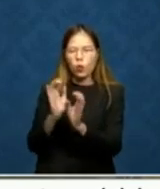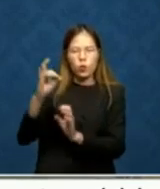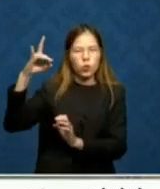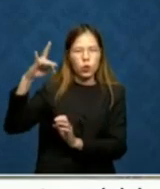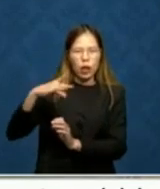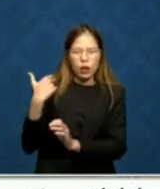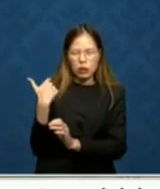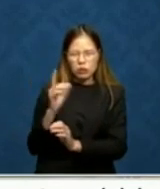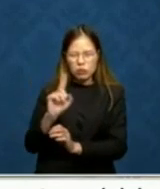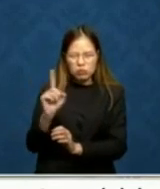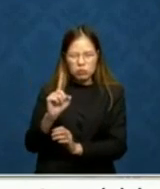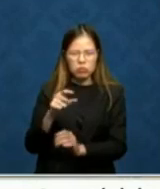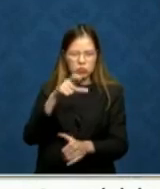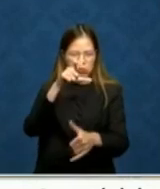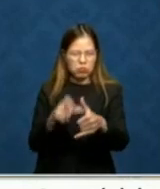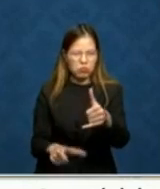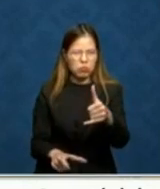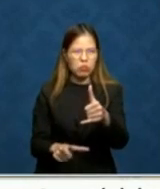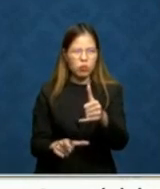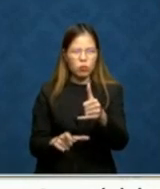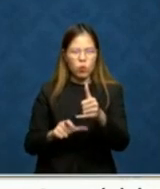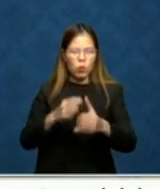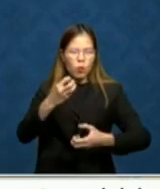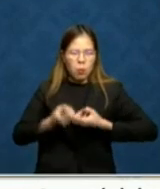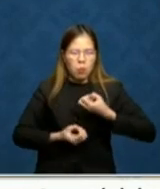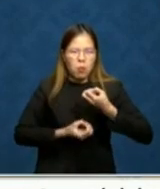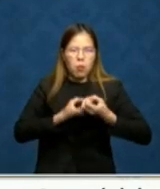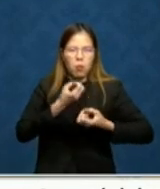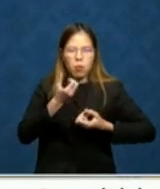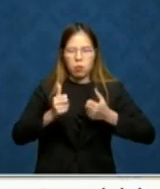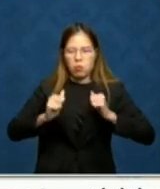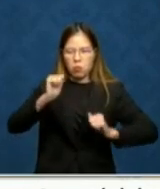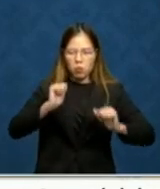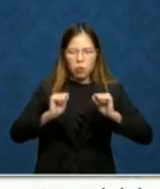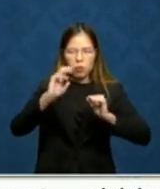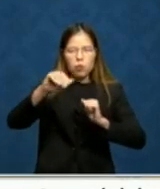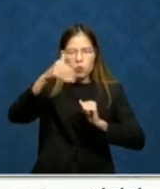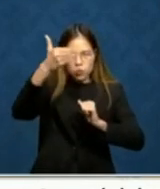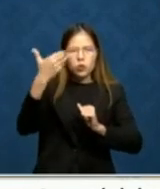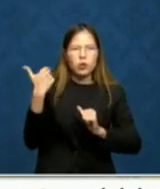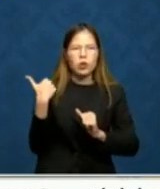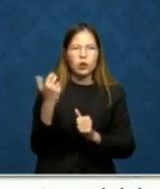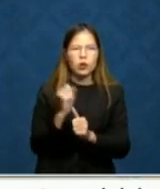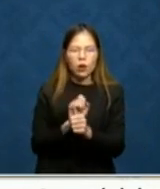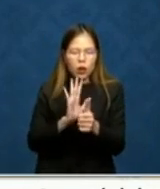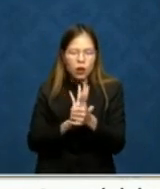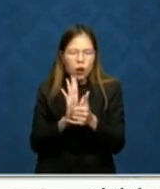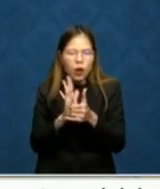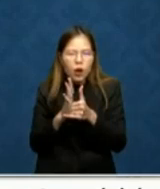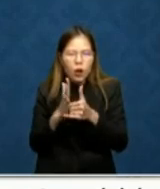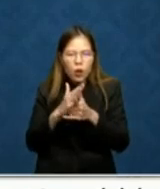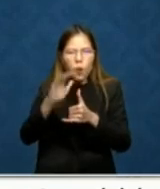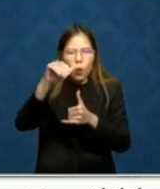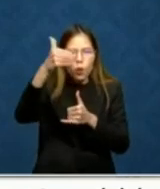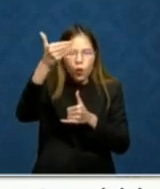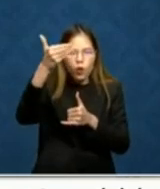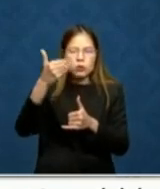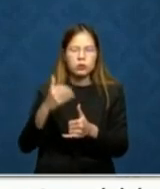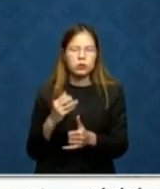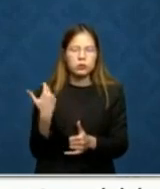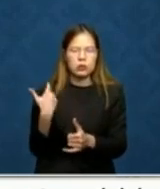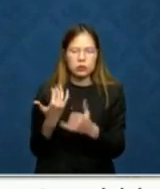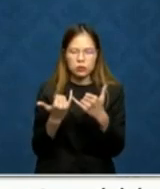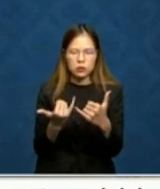มักจะมีพฤติกรรมที่ส่งสัญญาณก่อนเหตุการณ์การทำร้ายร่างกายก็คือการถูกคุกคามทางเพศค่ะในปัจ